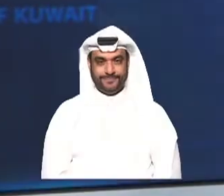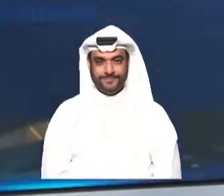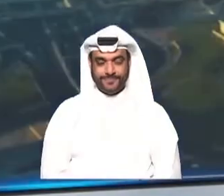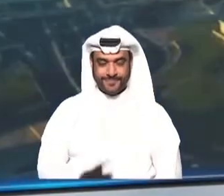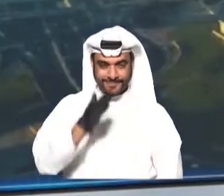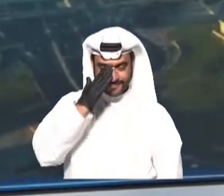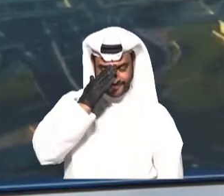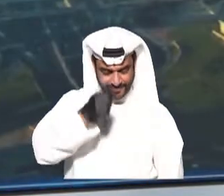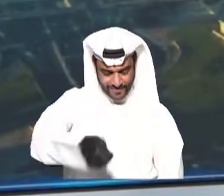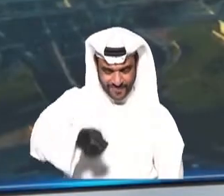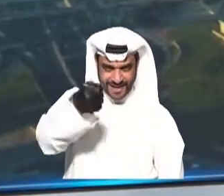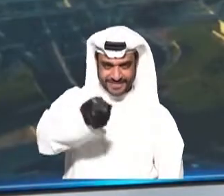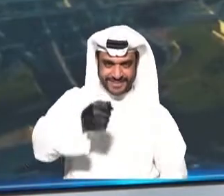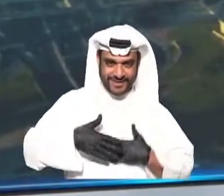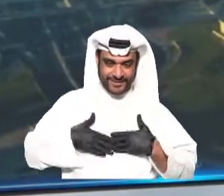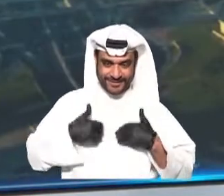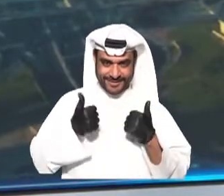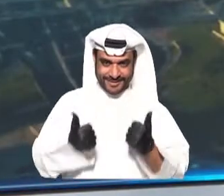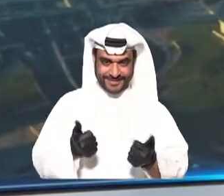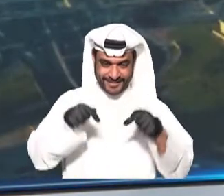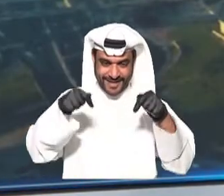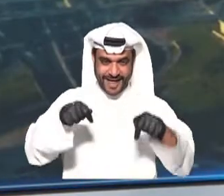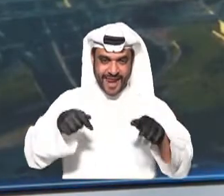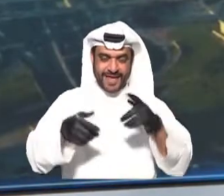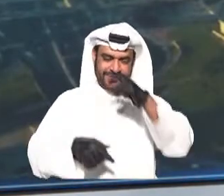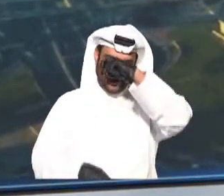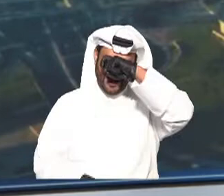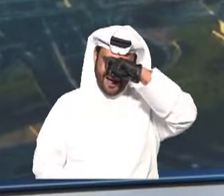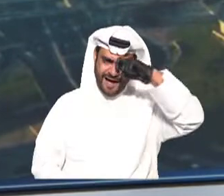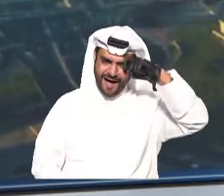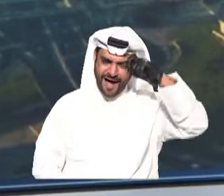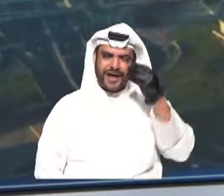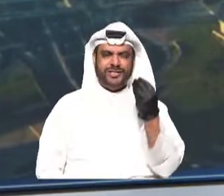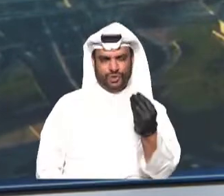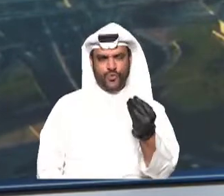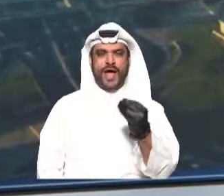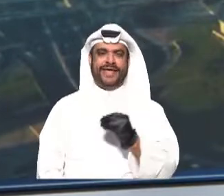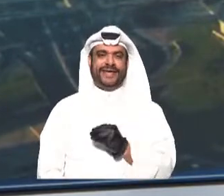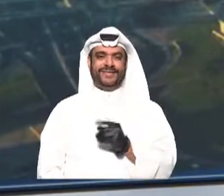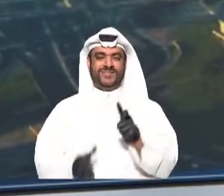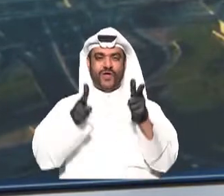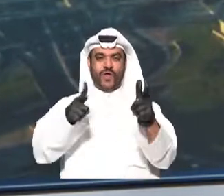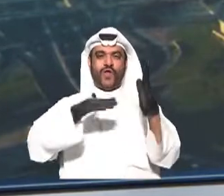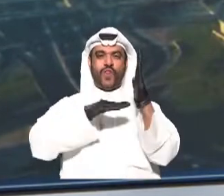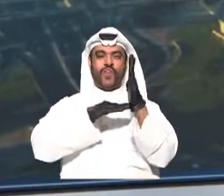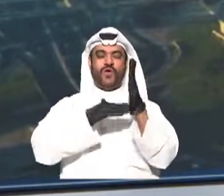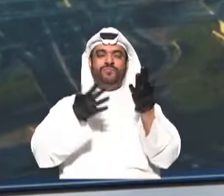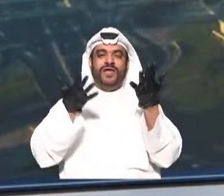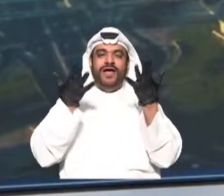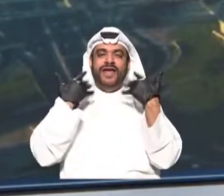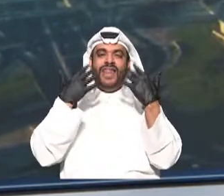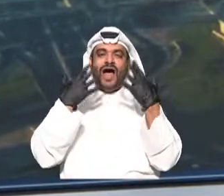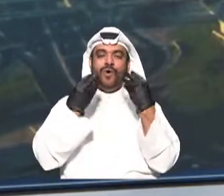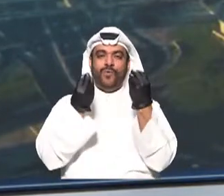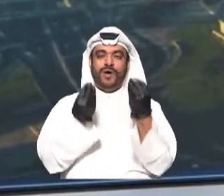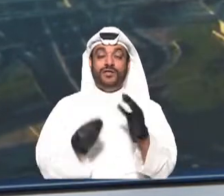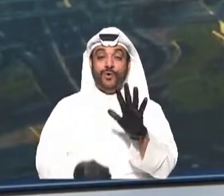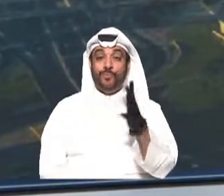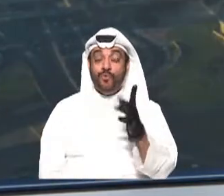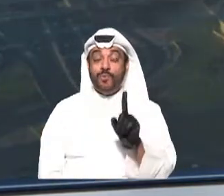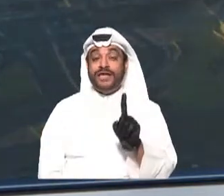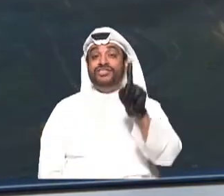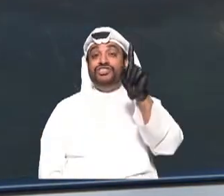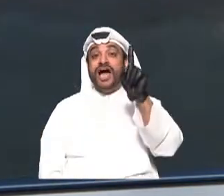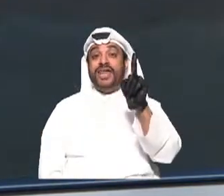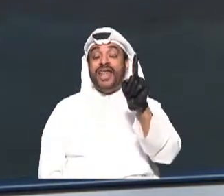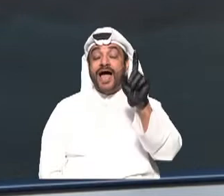السلام عليكم أعزائي المشاهدين، أجواء حارة نسبيا وغامة جزئيا والرياح خفيفة إلى معتدل السرعة، وإن شاء الله فرص الأمطار تبدأ من مساء